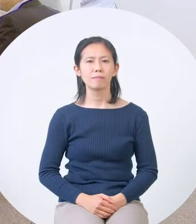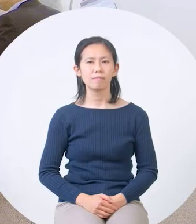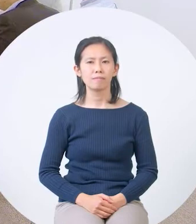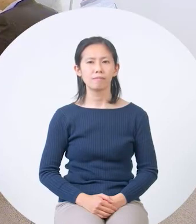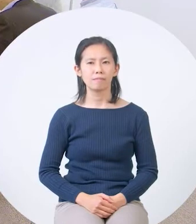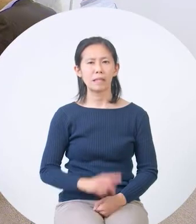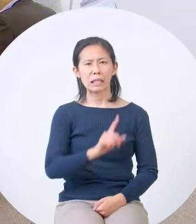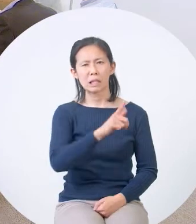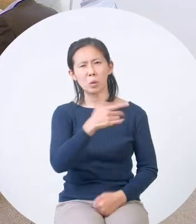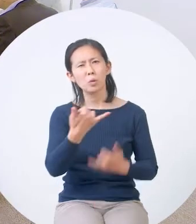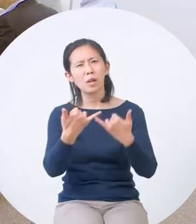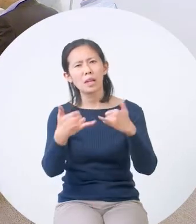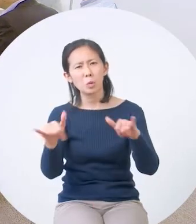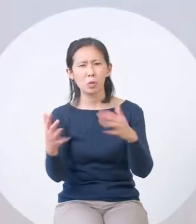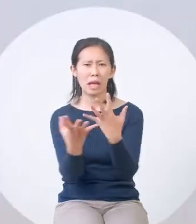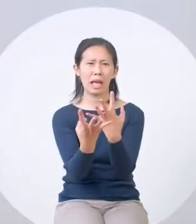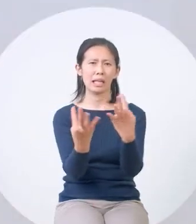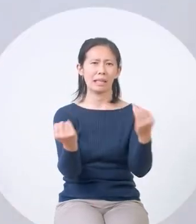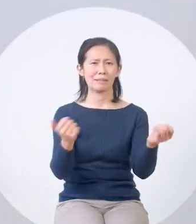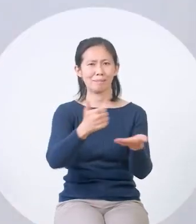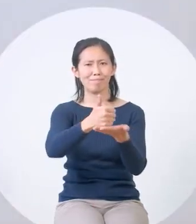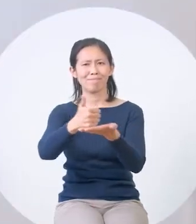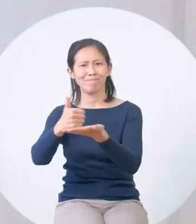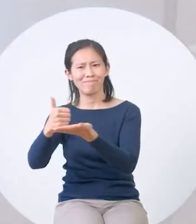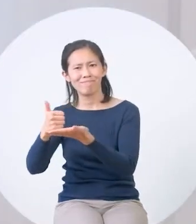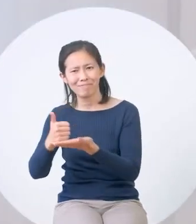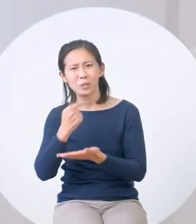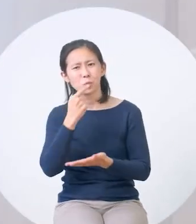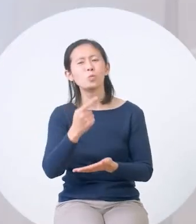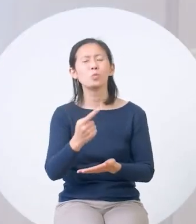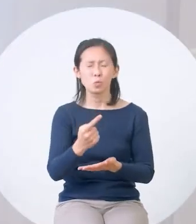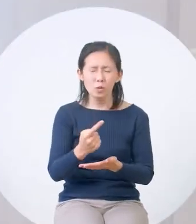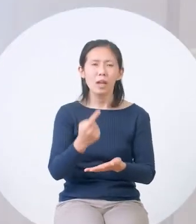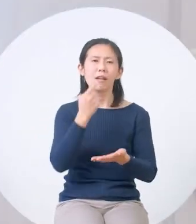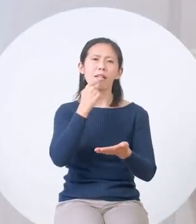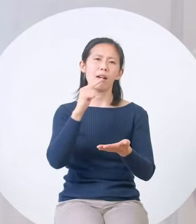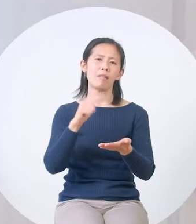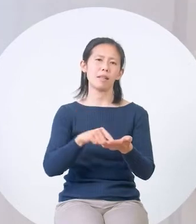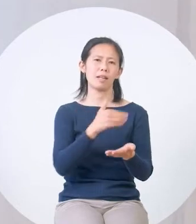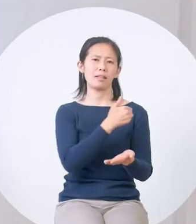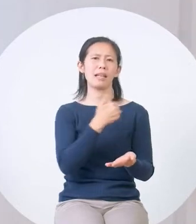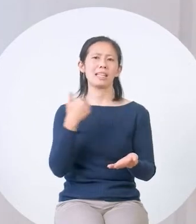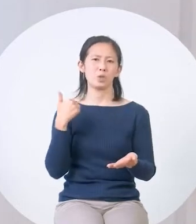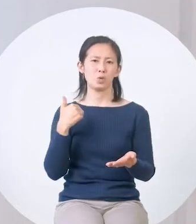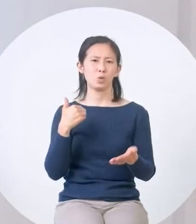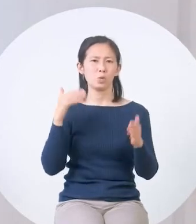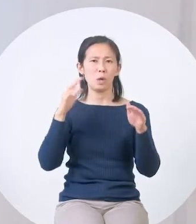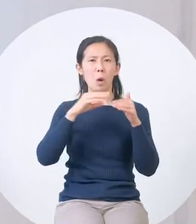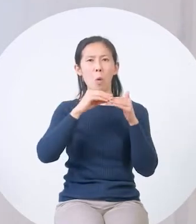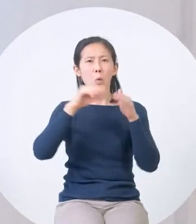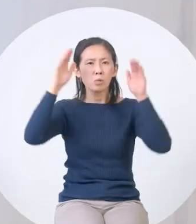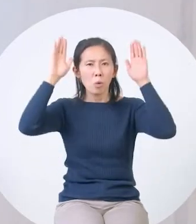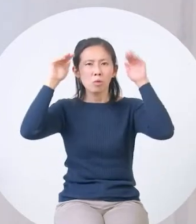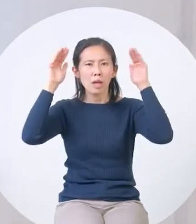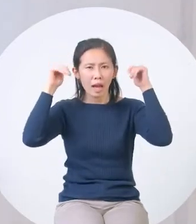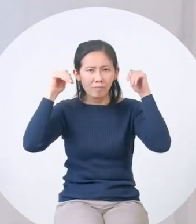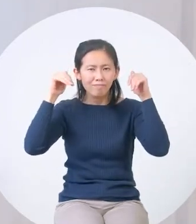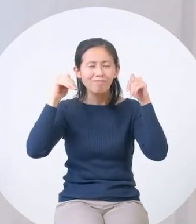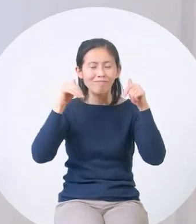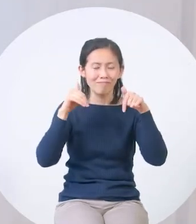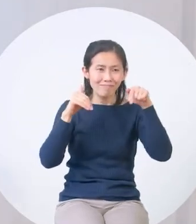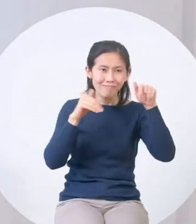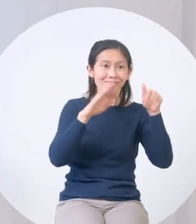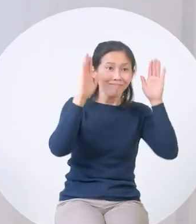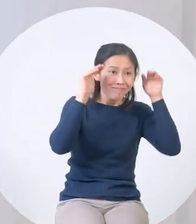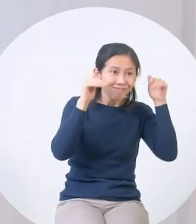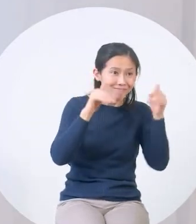いろんな人がたくさん来てもらうっていうところで、一つ簡単にできる、補助犬のトイレを済ませた後の